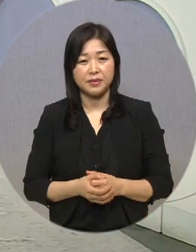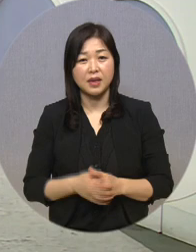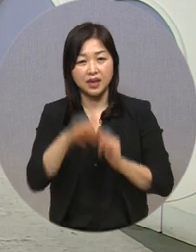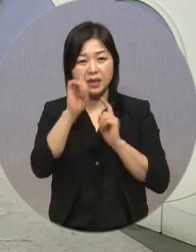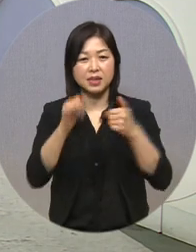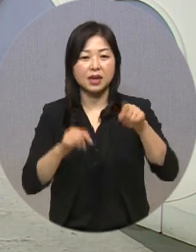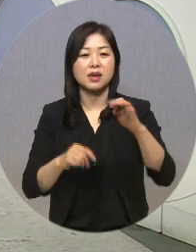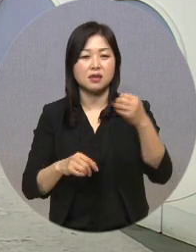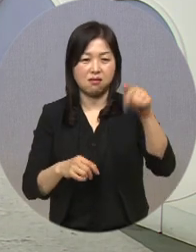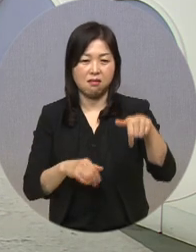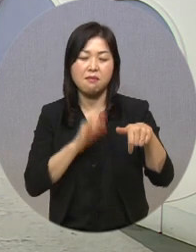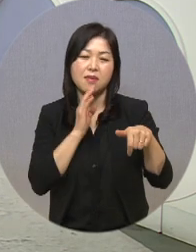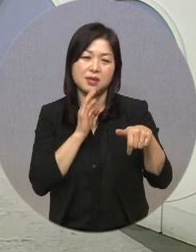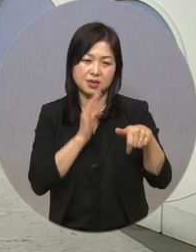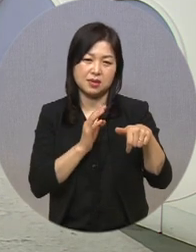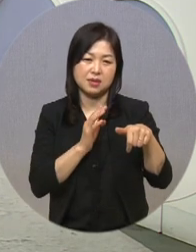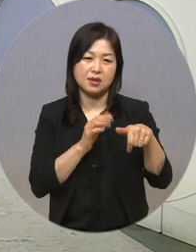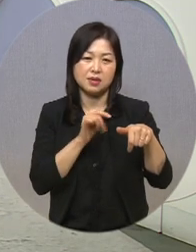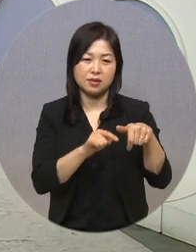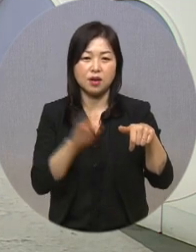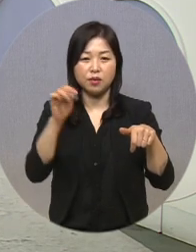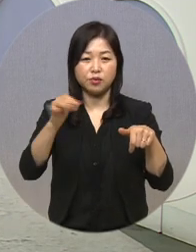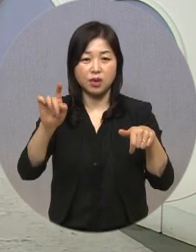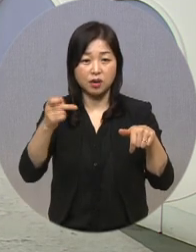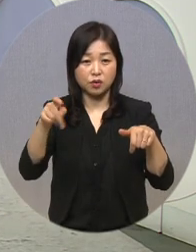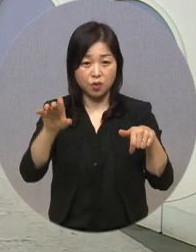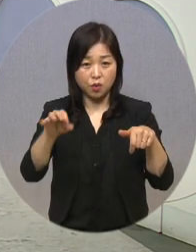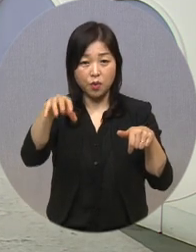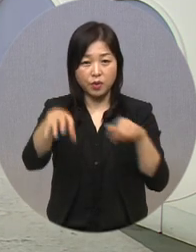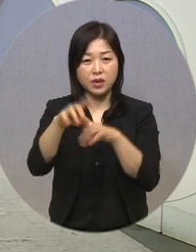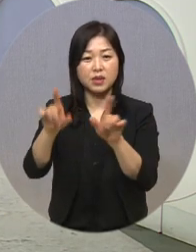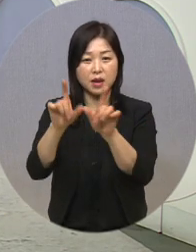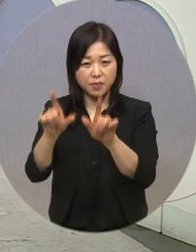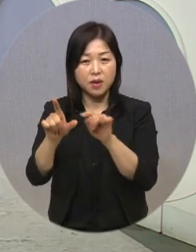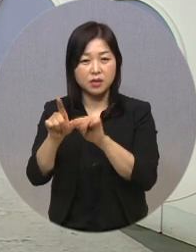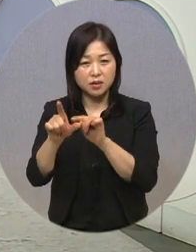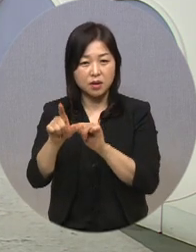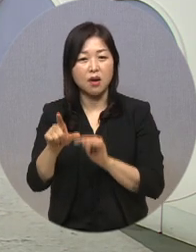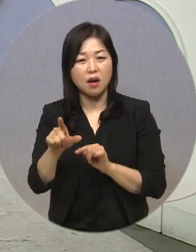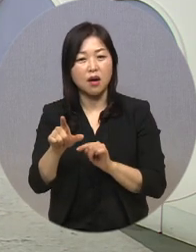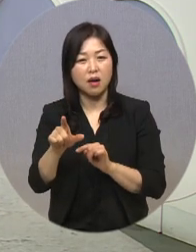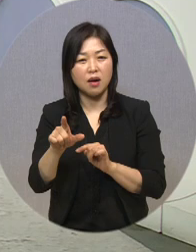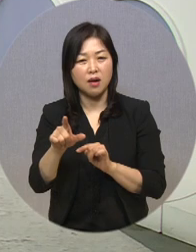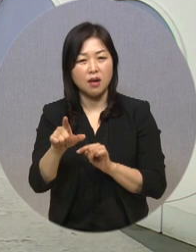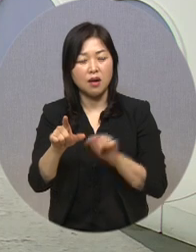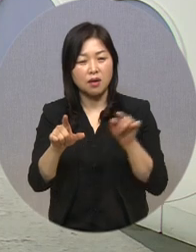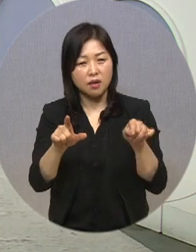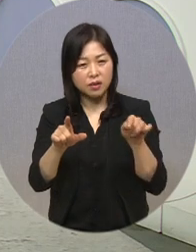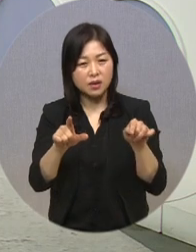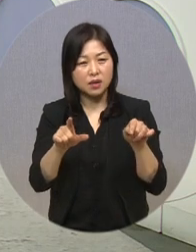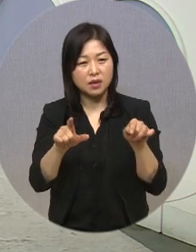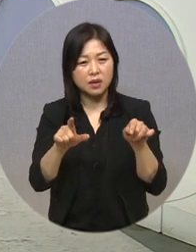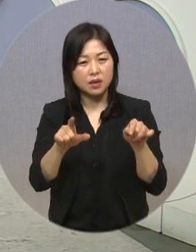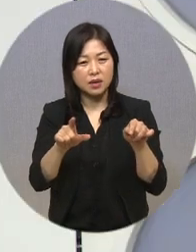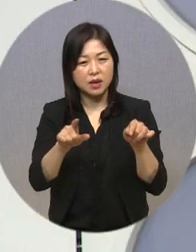이강석. 예. 근데 제가 북한에 살면서 좀 알았습니다. 예. 그래서 말 타고 지나가고 좀 그 여동생이 참